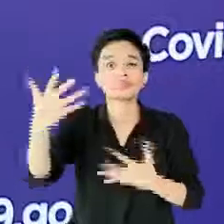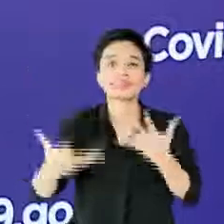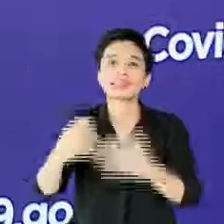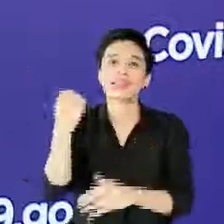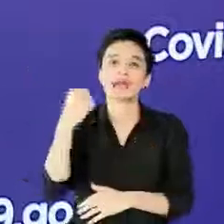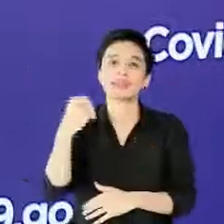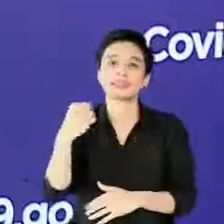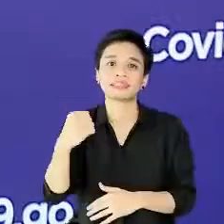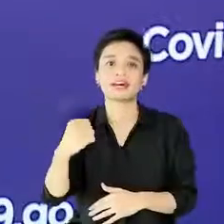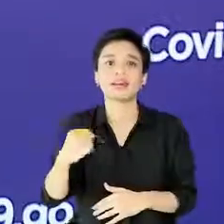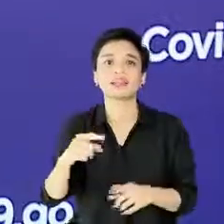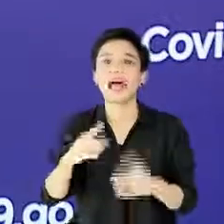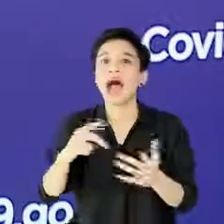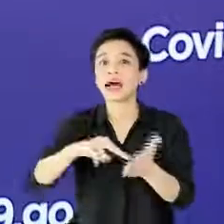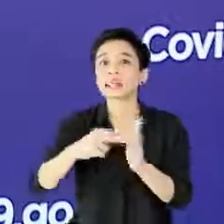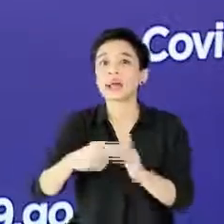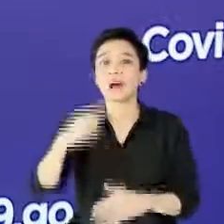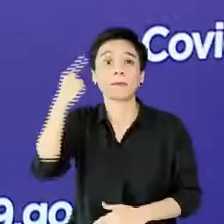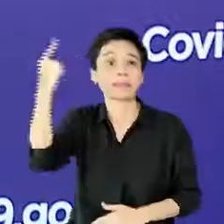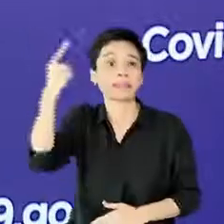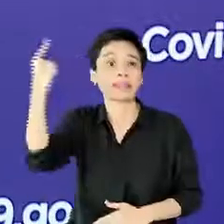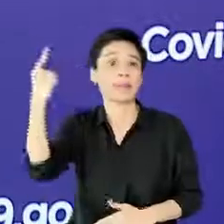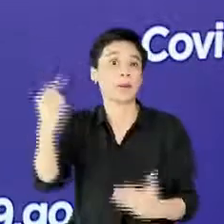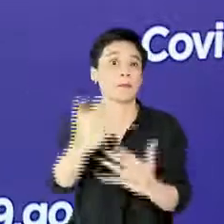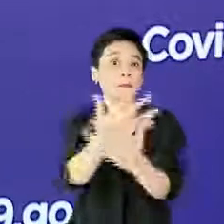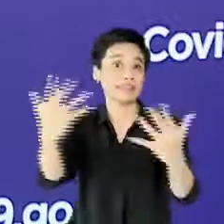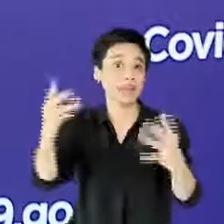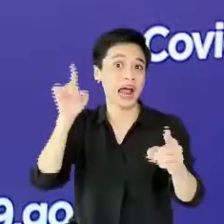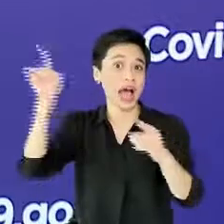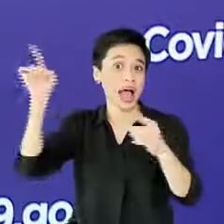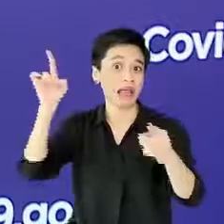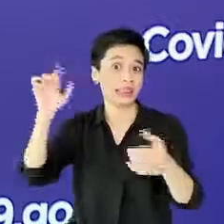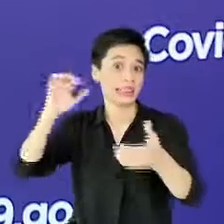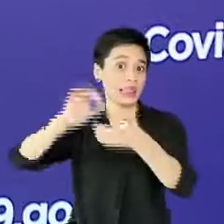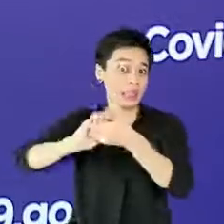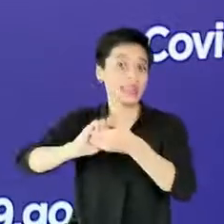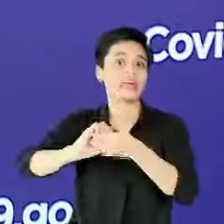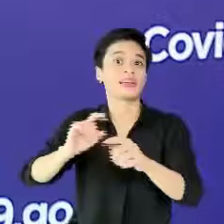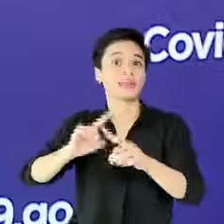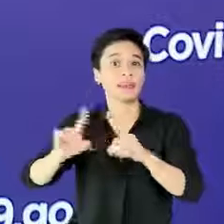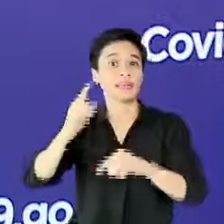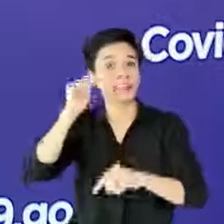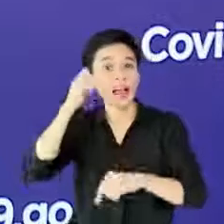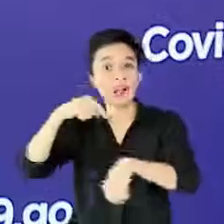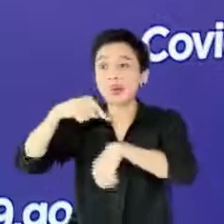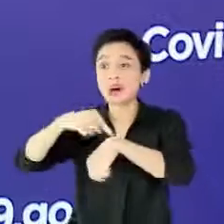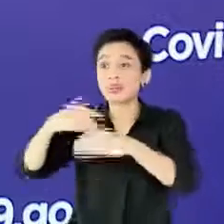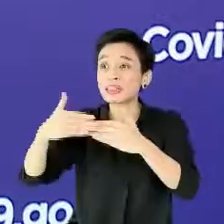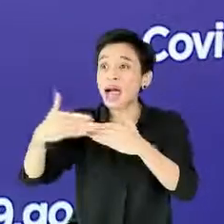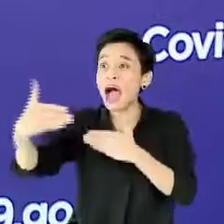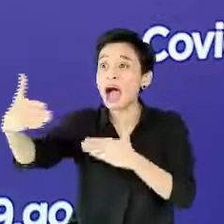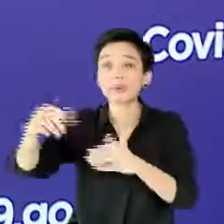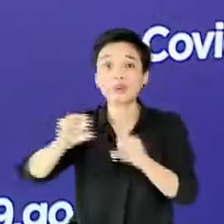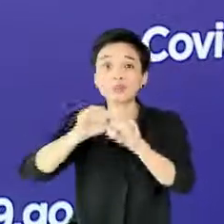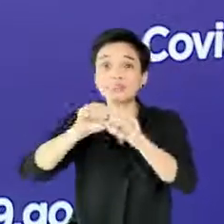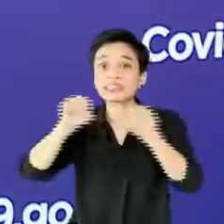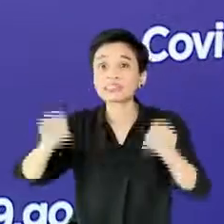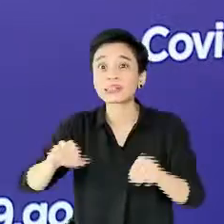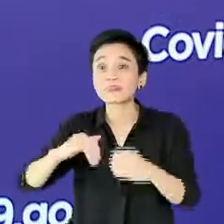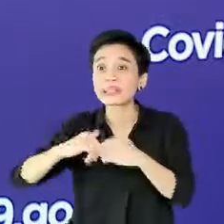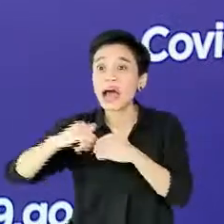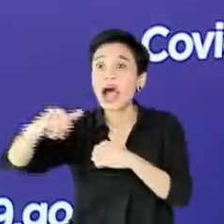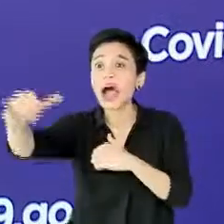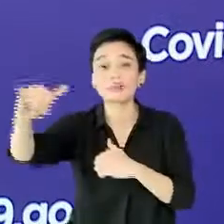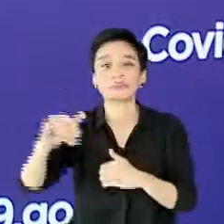ini tadi web pemerintah dan masyarakat bisa menjadi solusi tapi tidak bertahan lama gitu ya tapi back Oke Dan